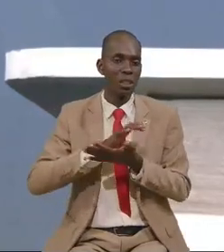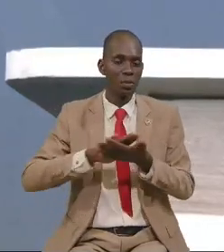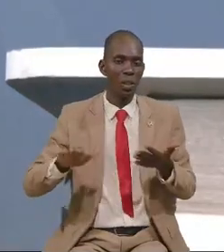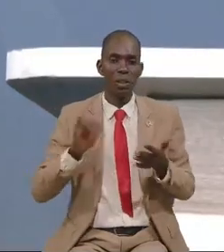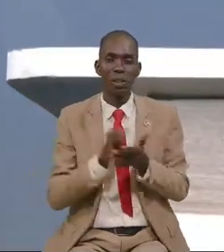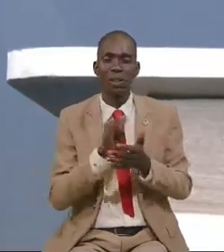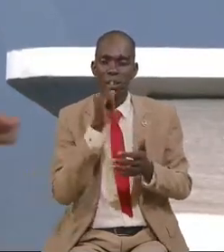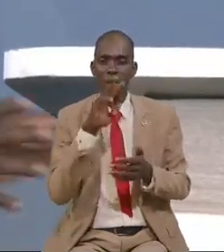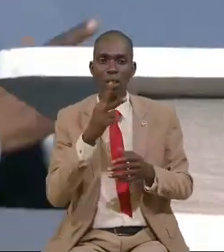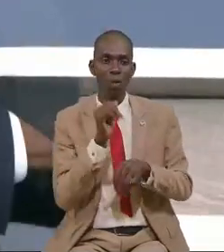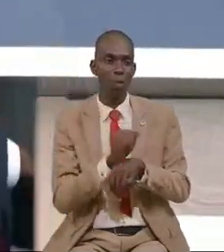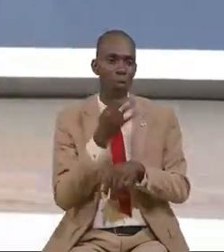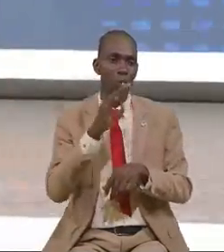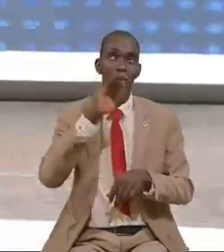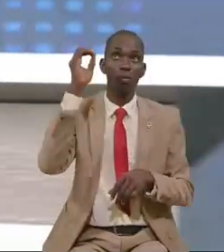ça.